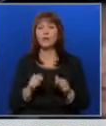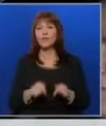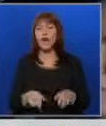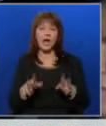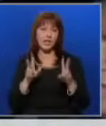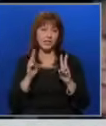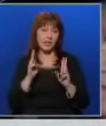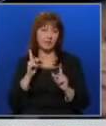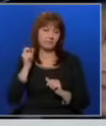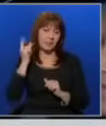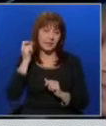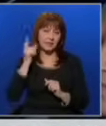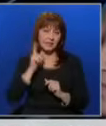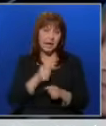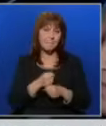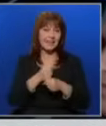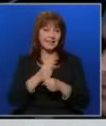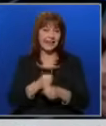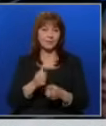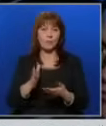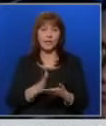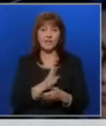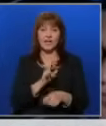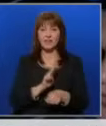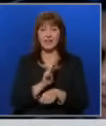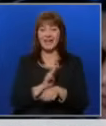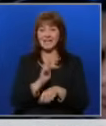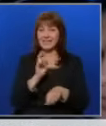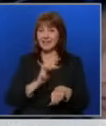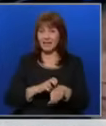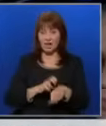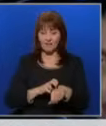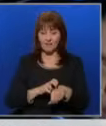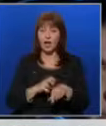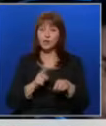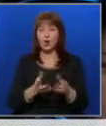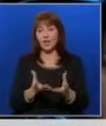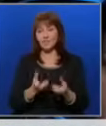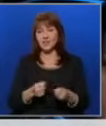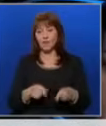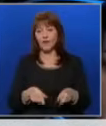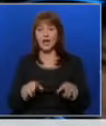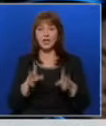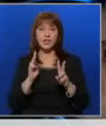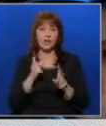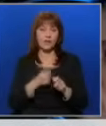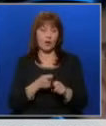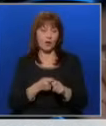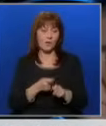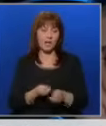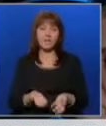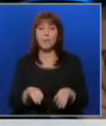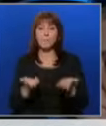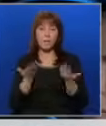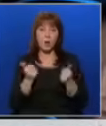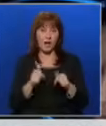решение на председателя. Мандата му изтича на 12 декември. Той е взел това решение да го направи съвсем по-рано от